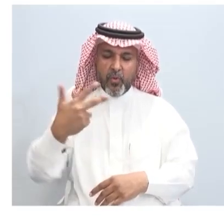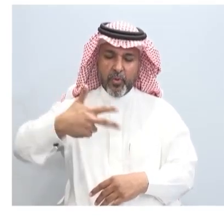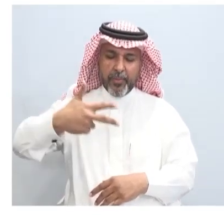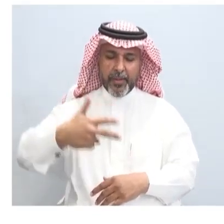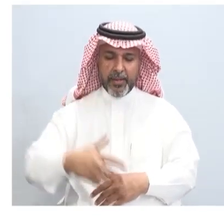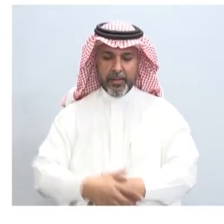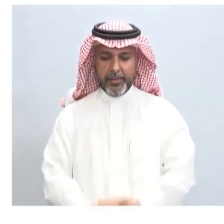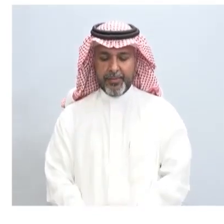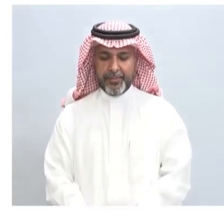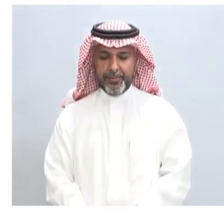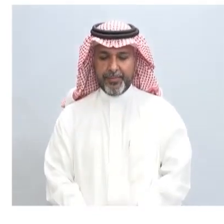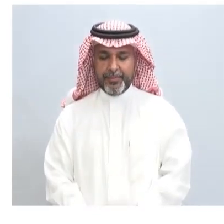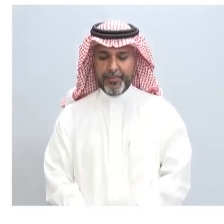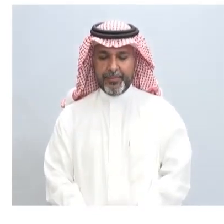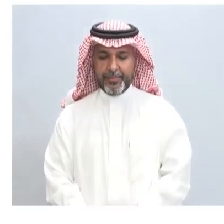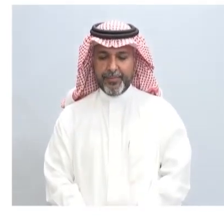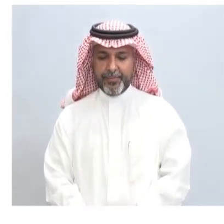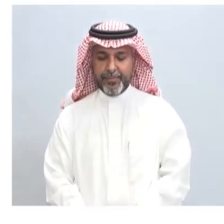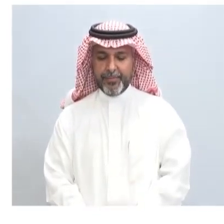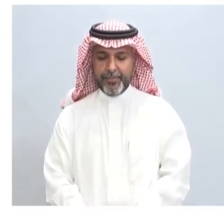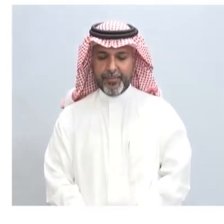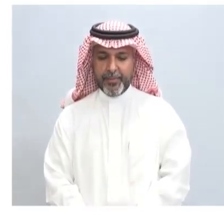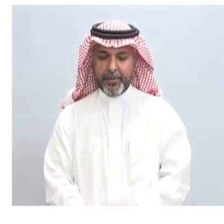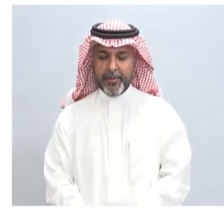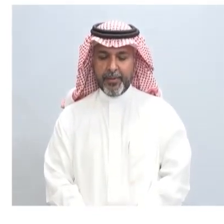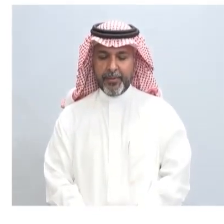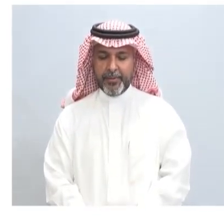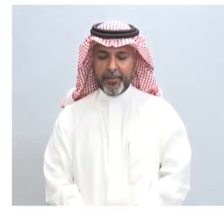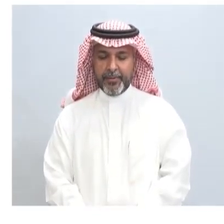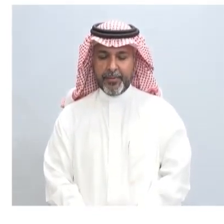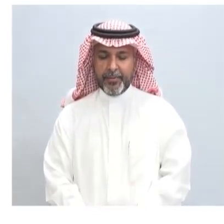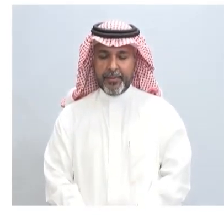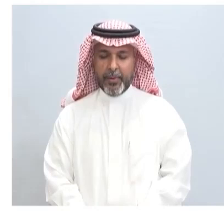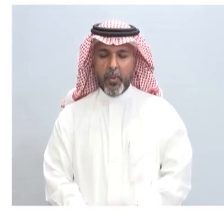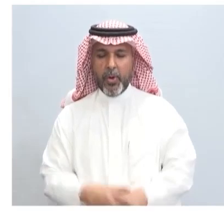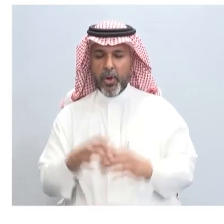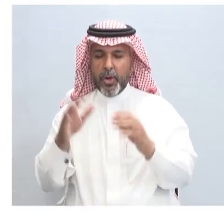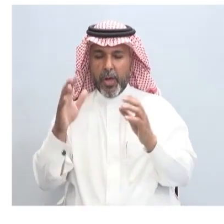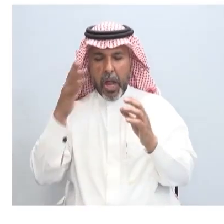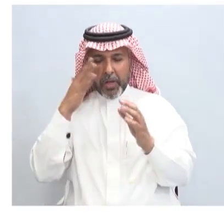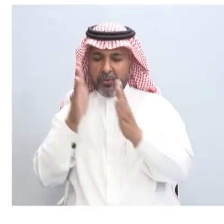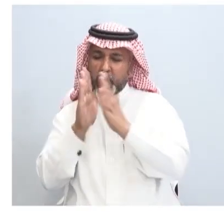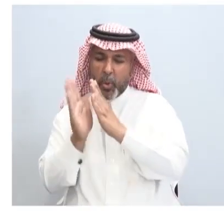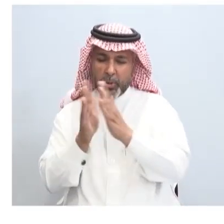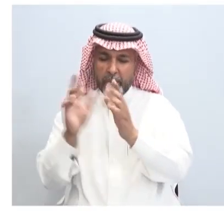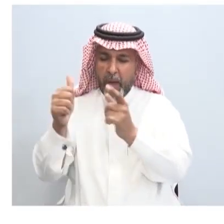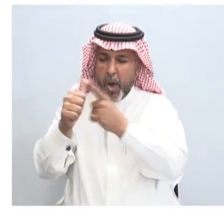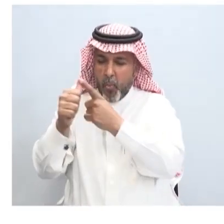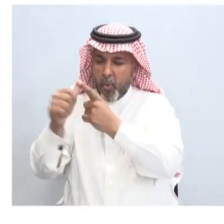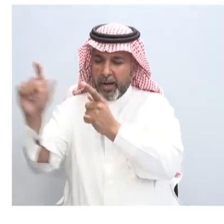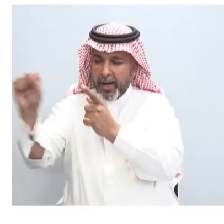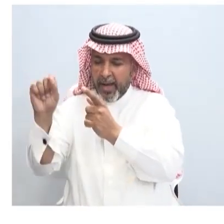اذا 1080 خيارا خيار ممكن من الثياب يستطيع